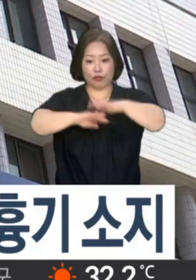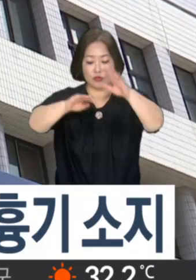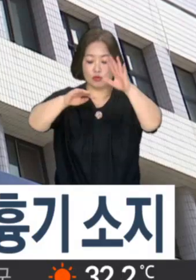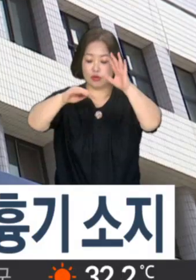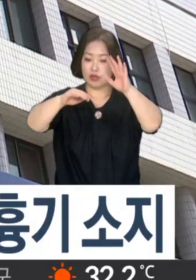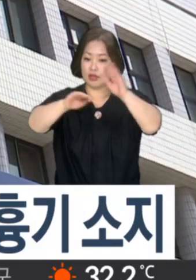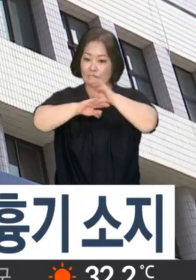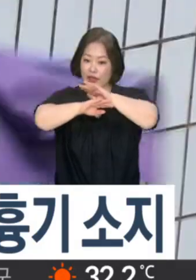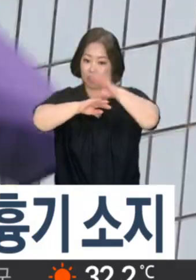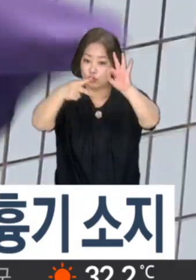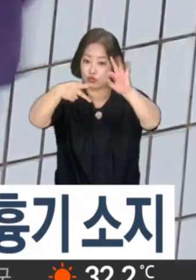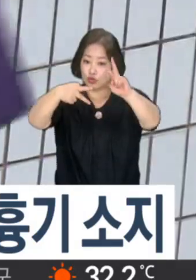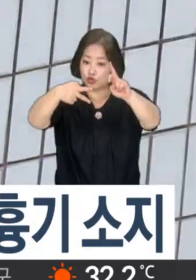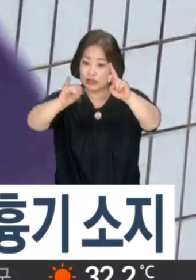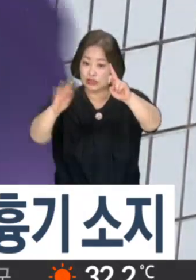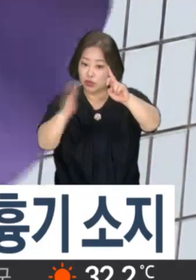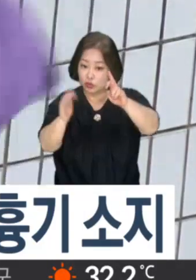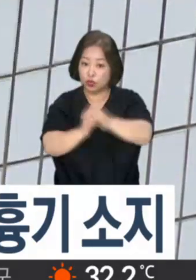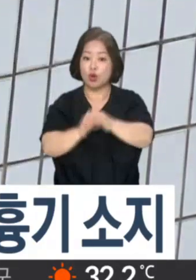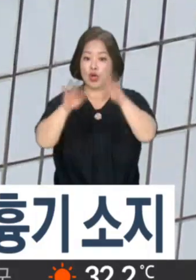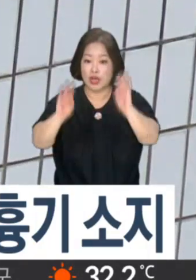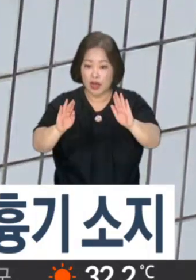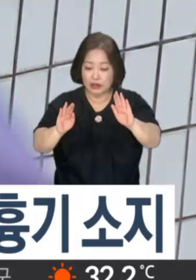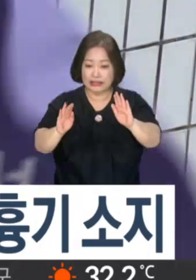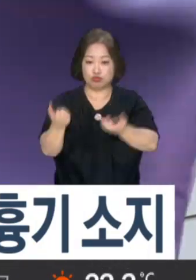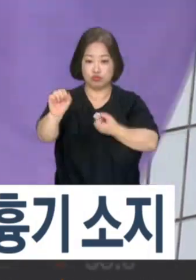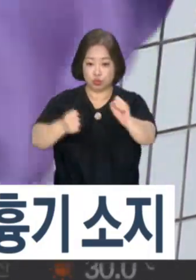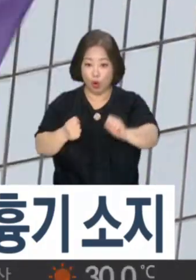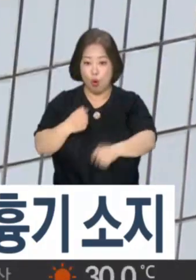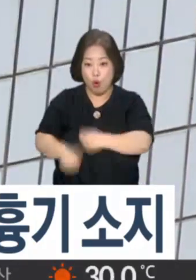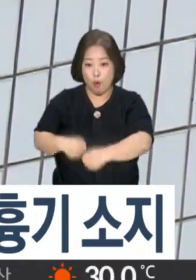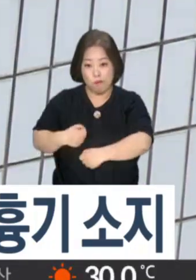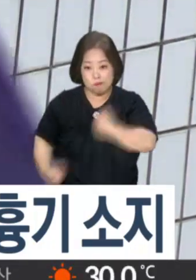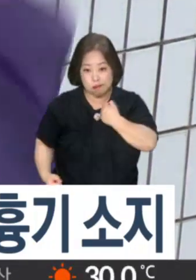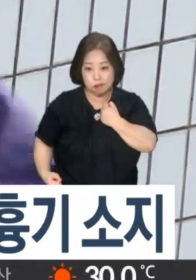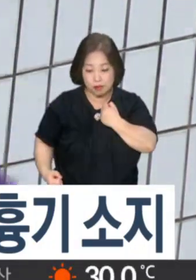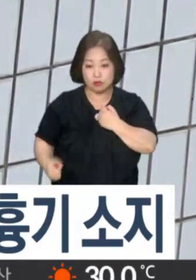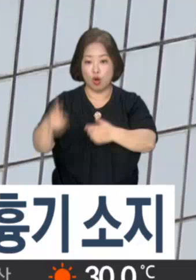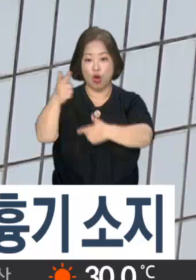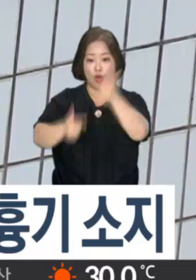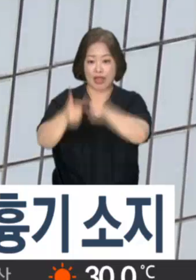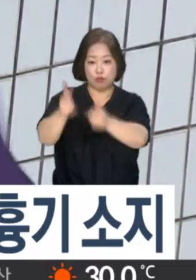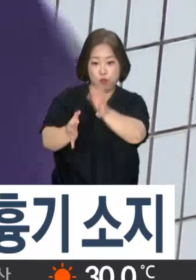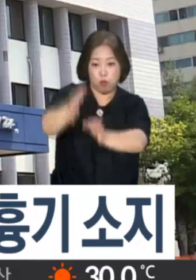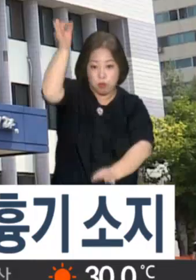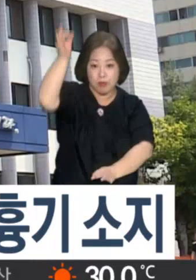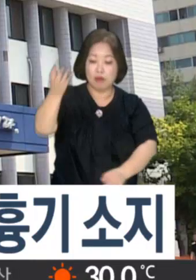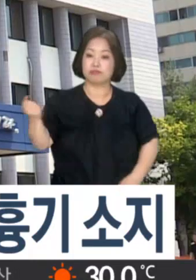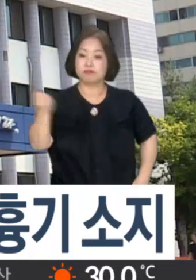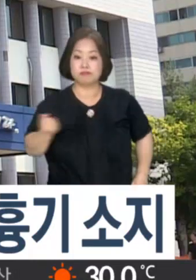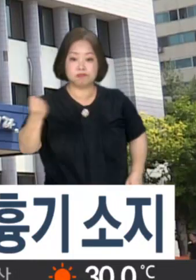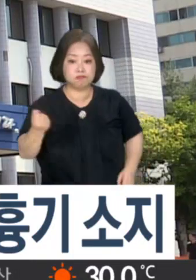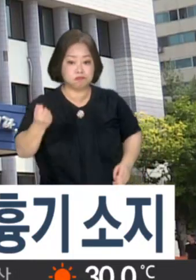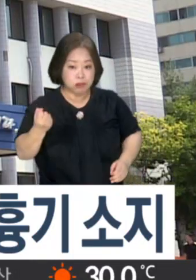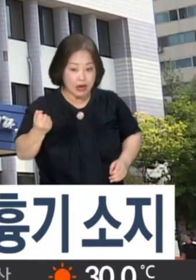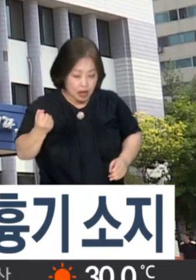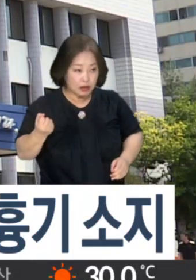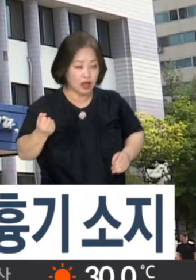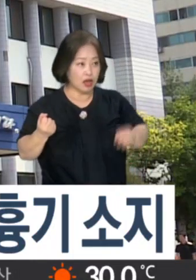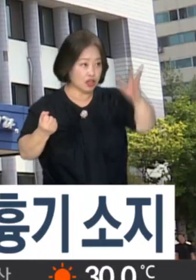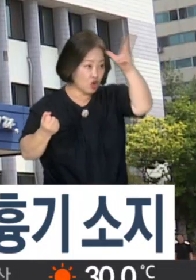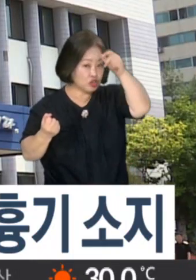인천 신연수역 주변에서 도복과 헬멧을 착용하고 목검을 든 채 돌아다니다가 검문에 나선 경찰관 두